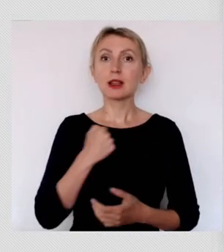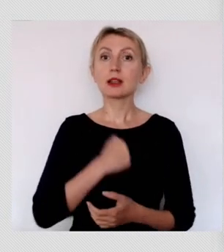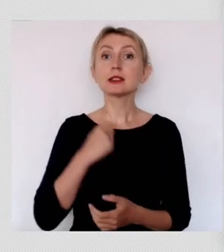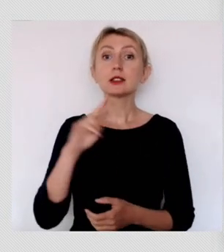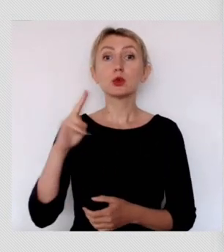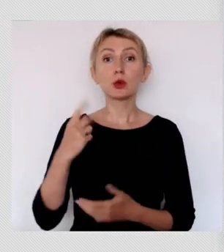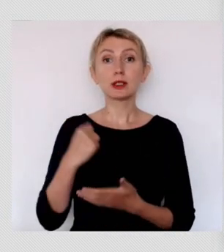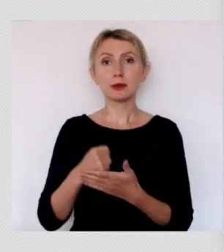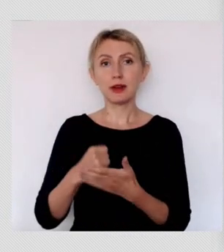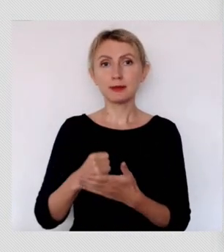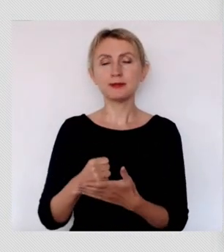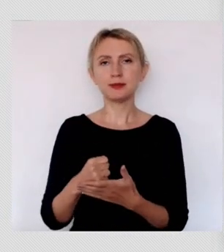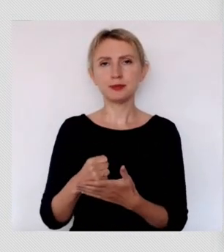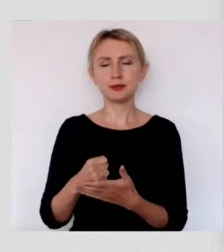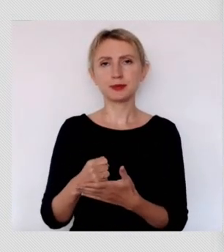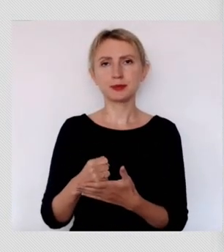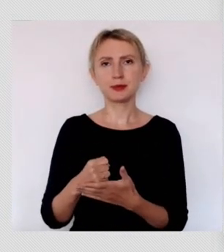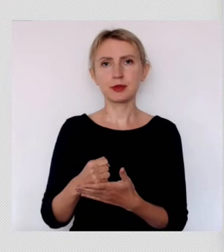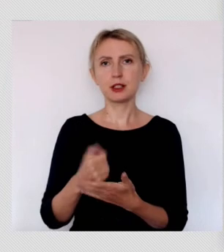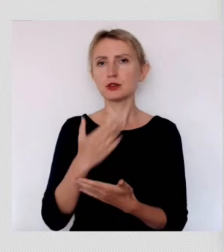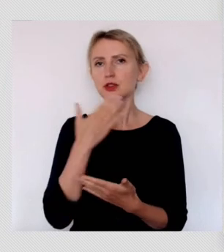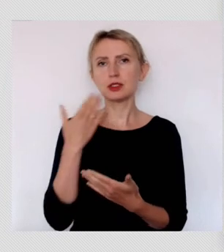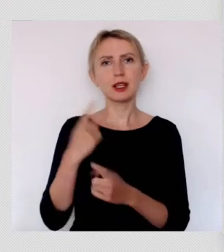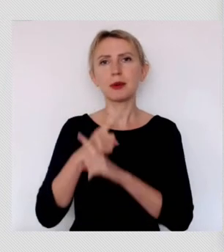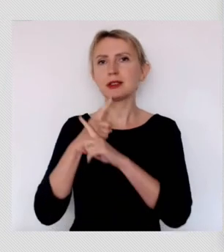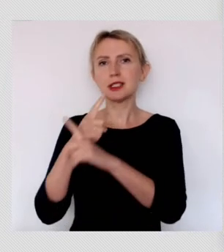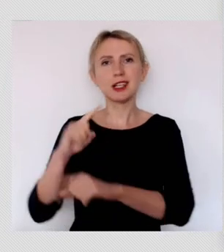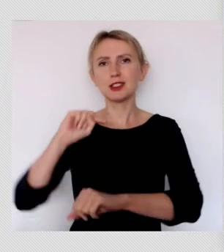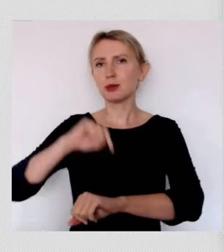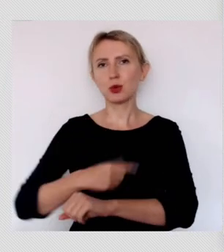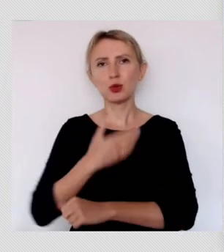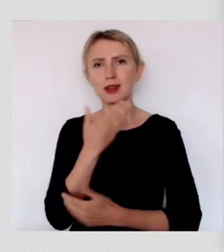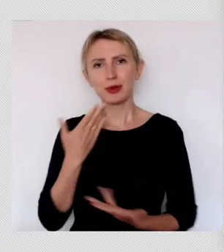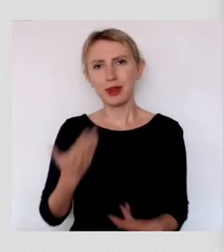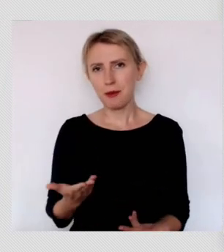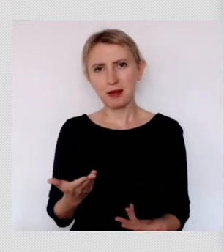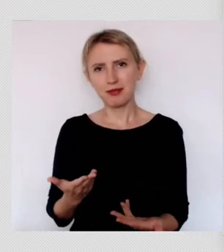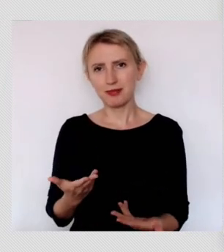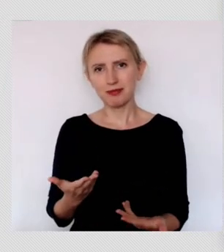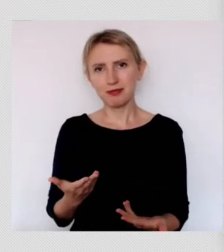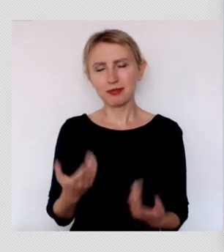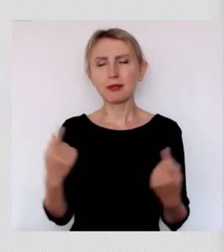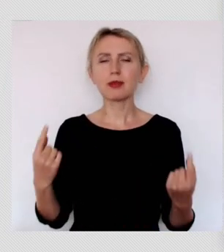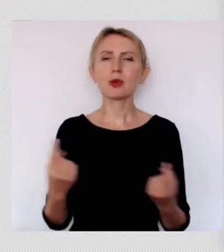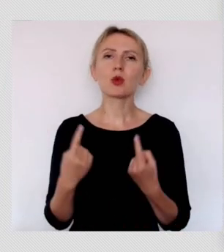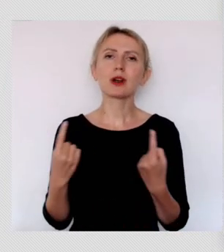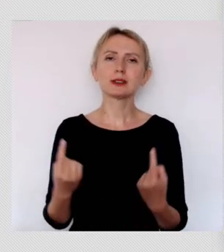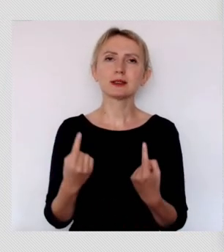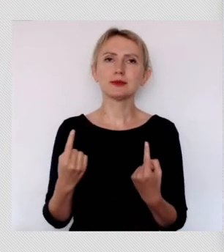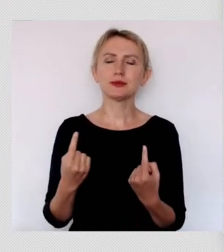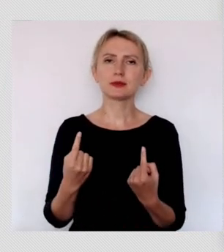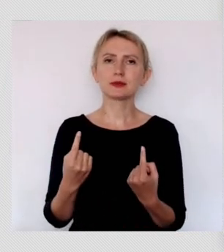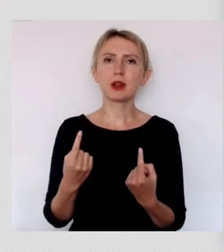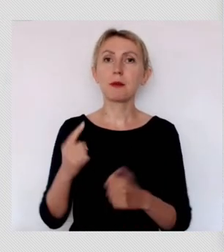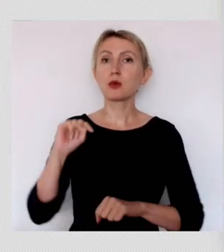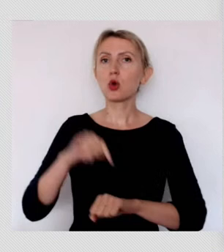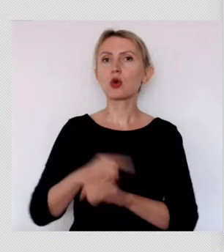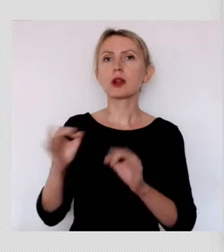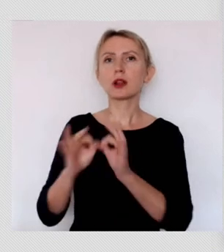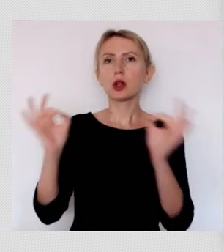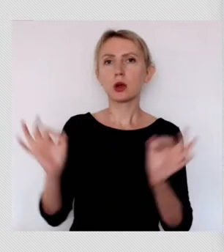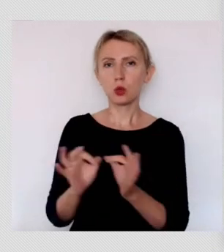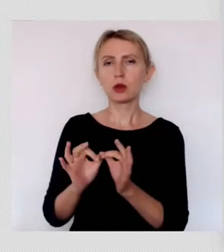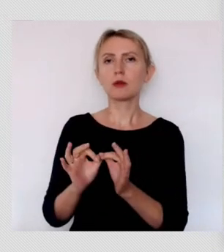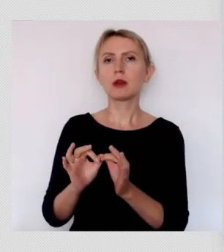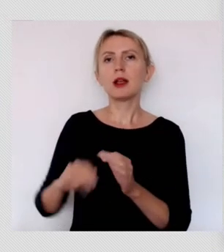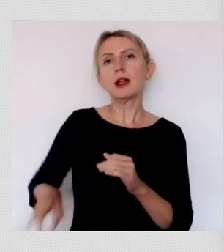stroną tego medalu jest brak niezależnej prokuratury w sytuacji, kiedy prokuratorem generalnym,